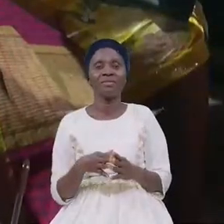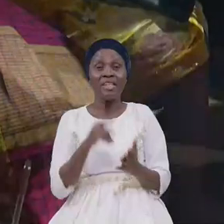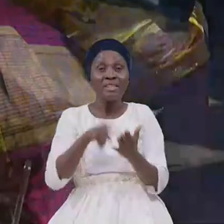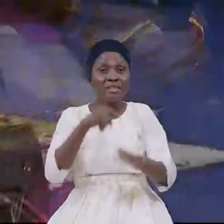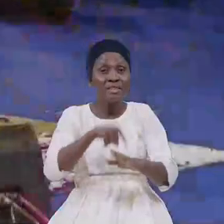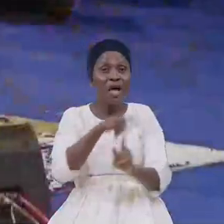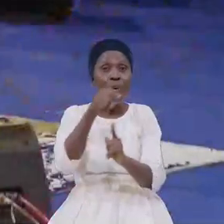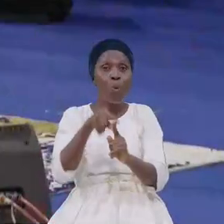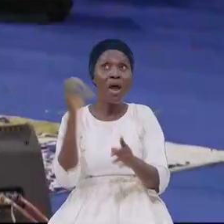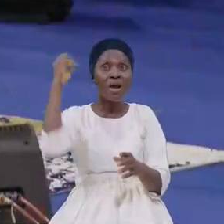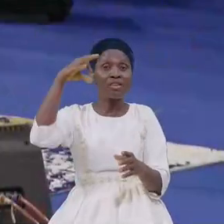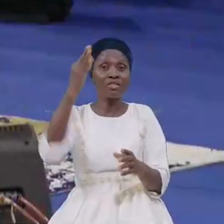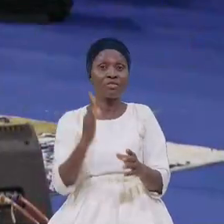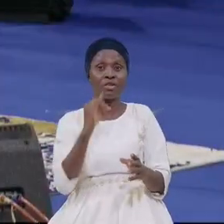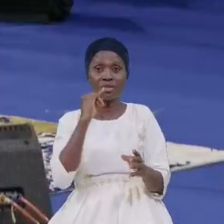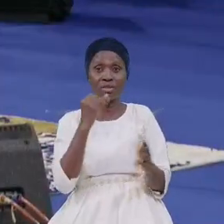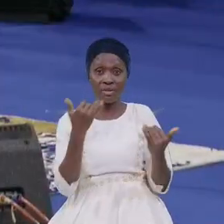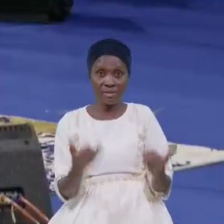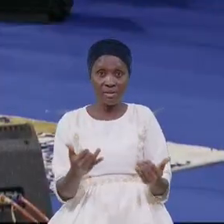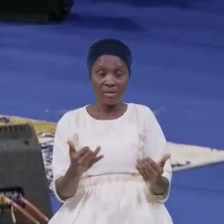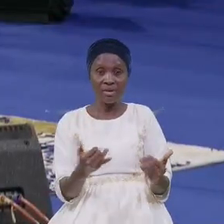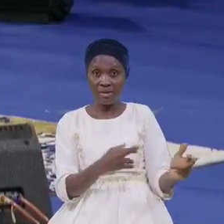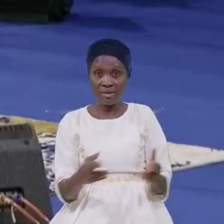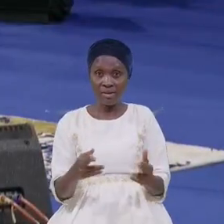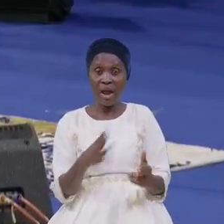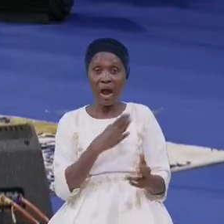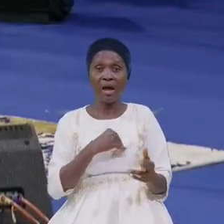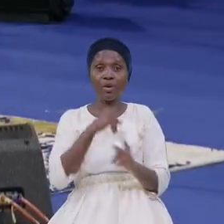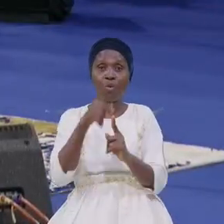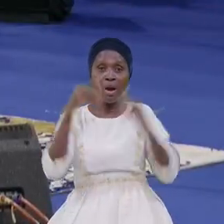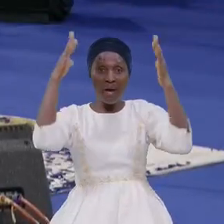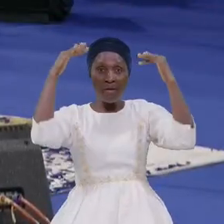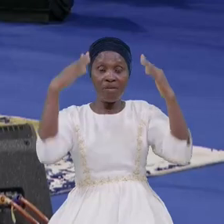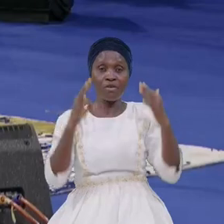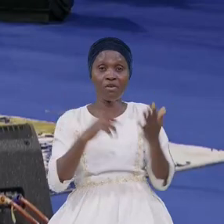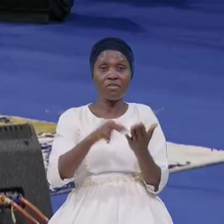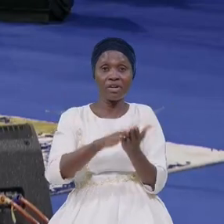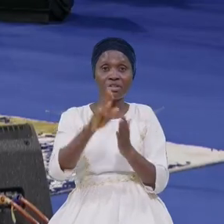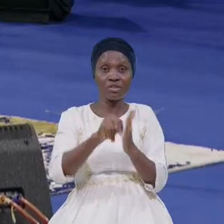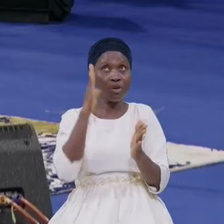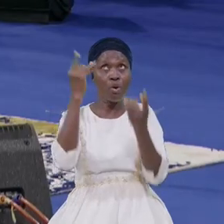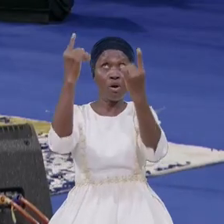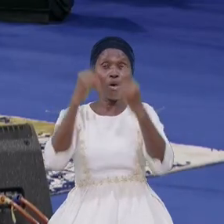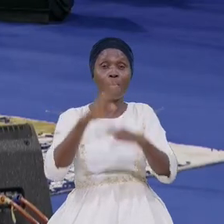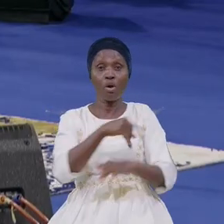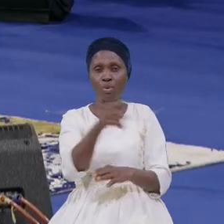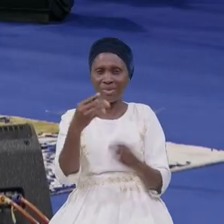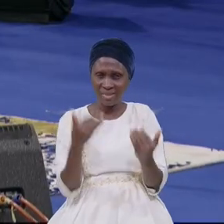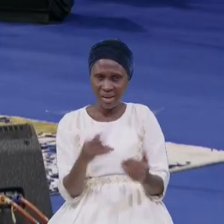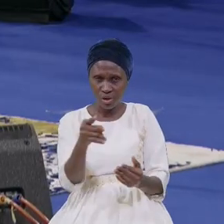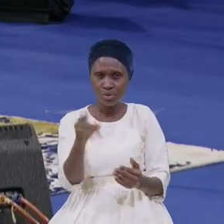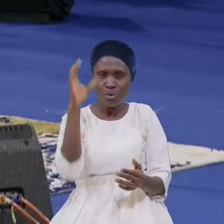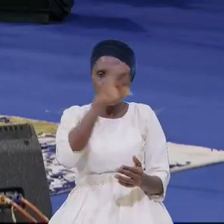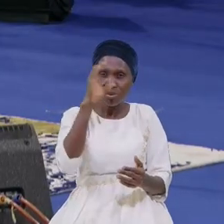la grâce de Dieu est disponible. Et comme la pluie de la justice va tomber sur vous, il dit,